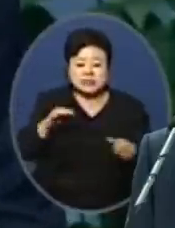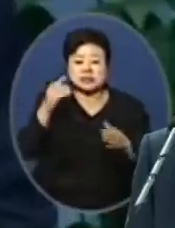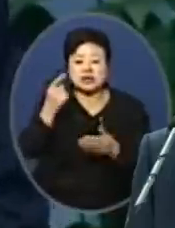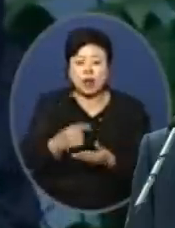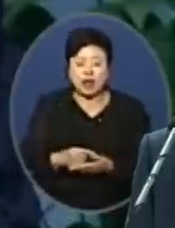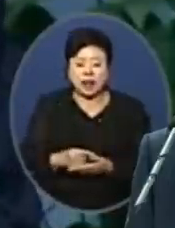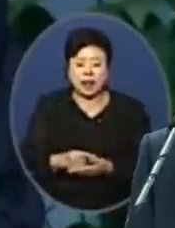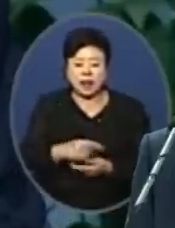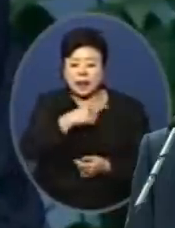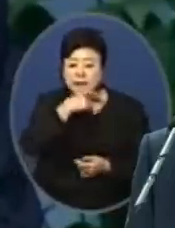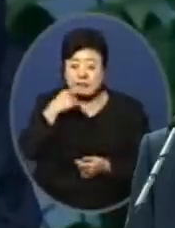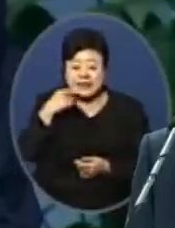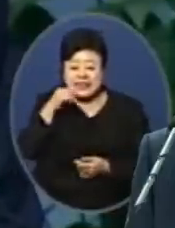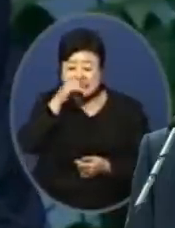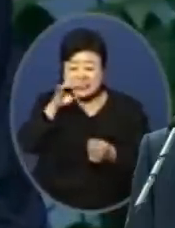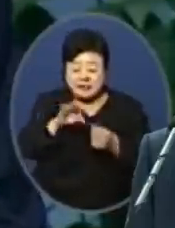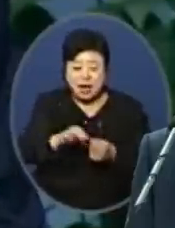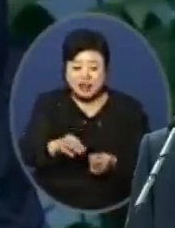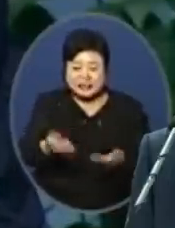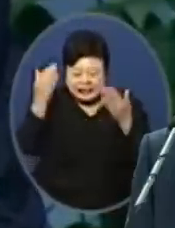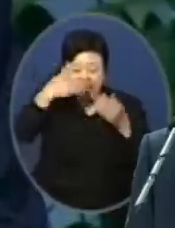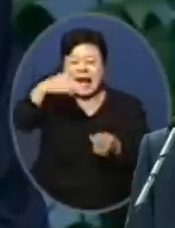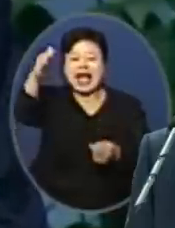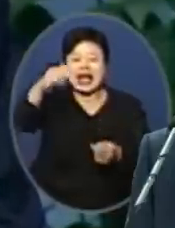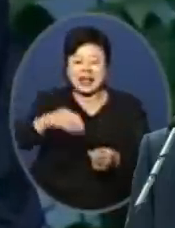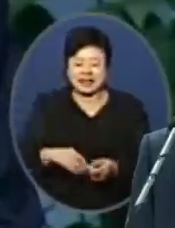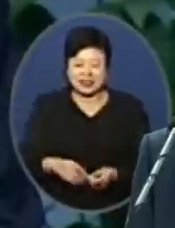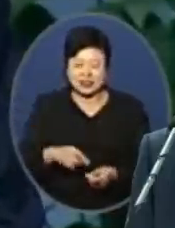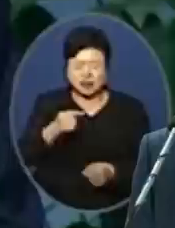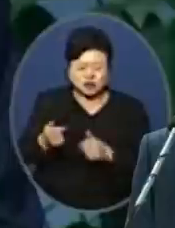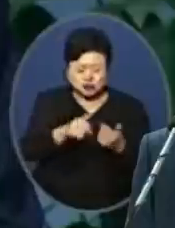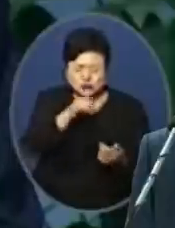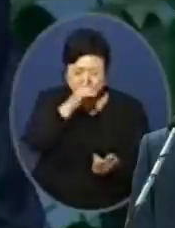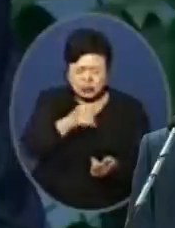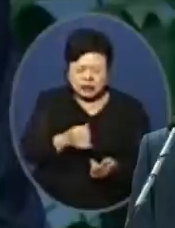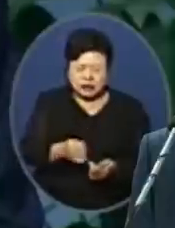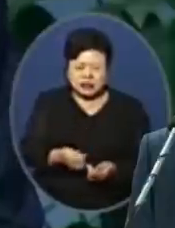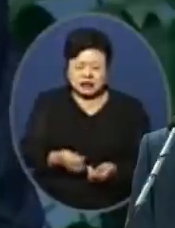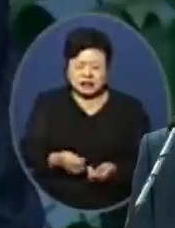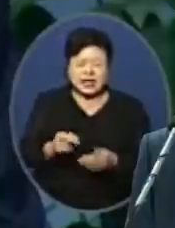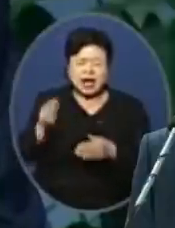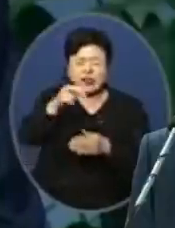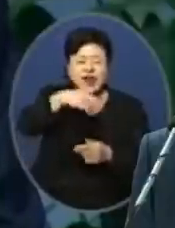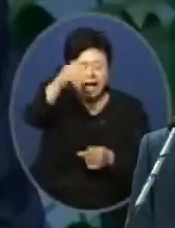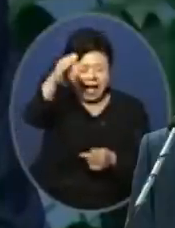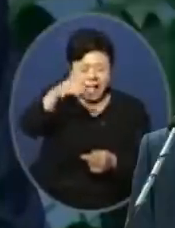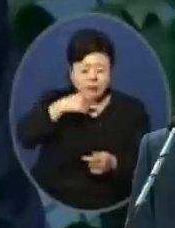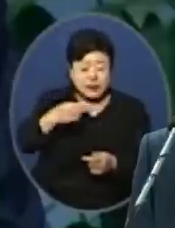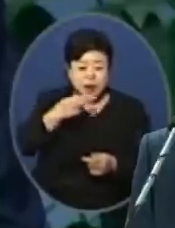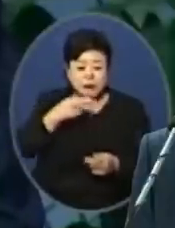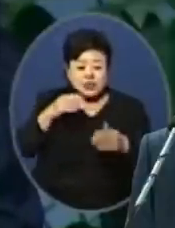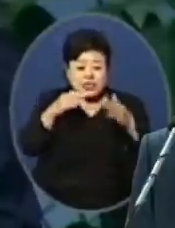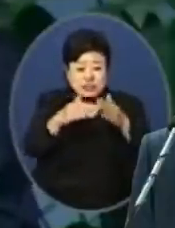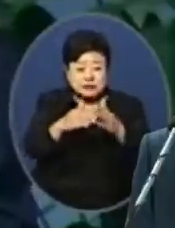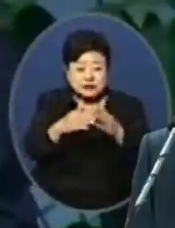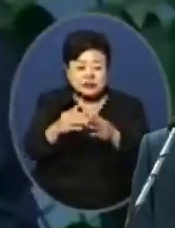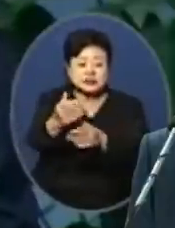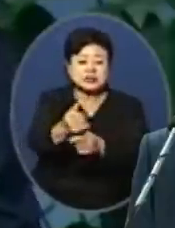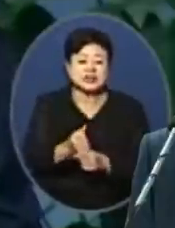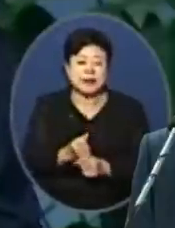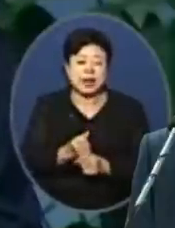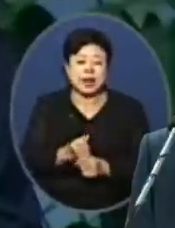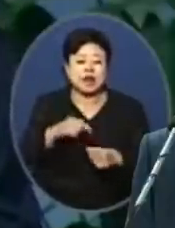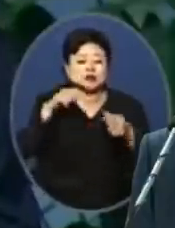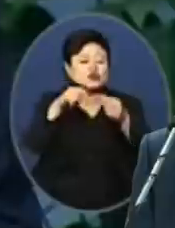오면은 지나가, 여기는 죽음이 있었어, 지나가. 그리고 피가 없는 집안에는